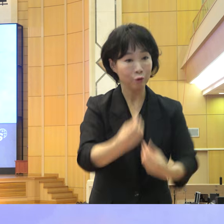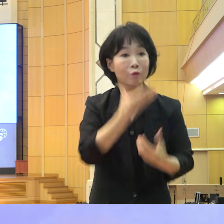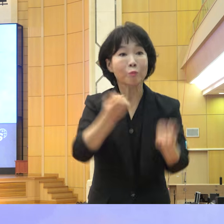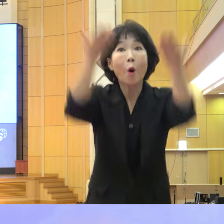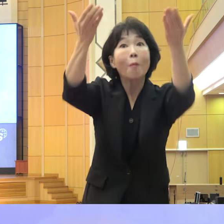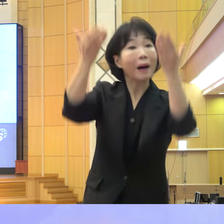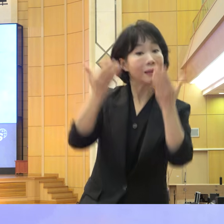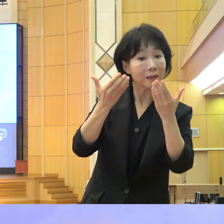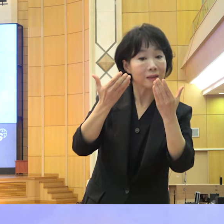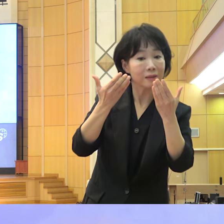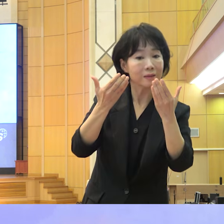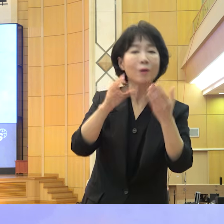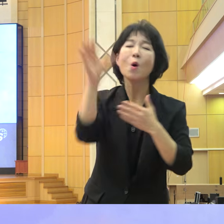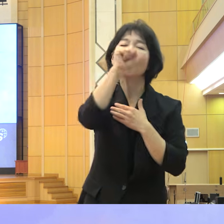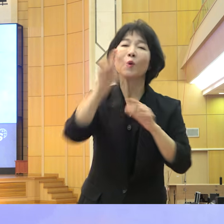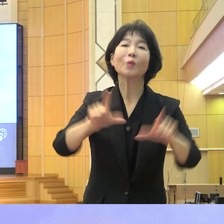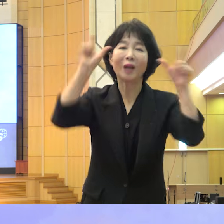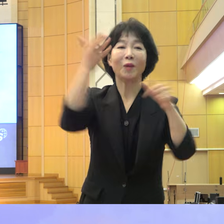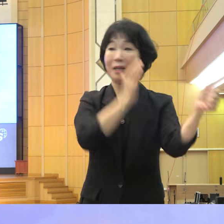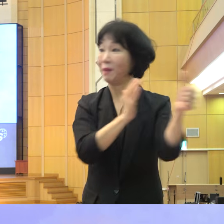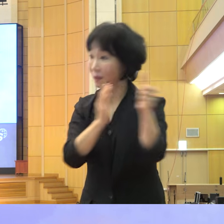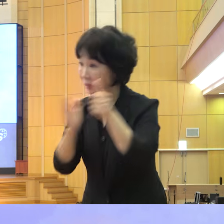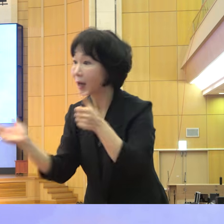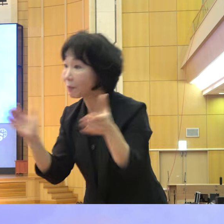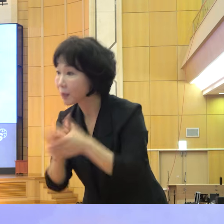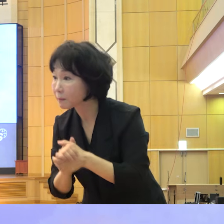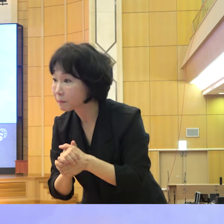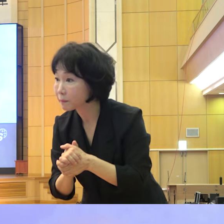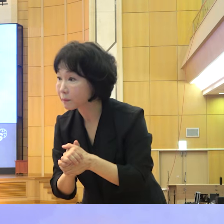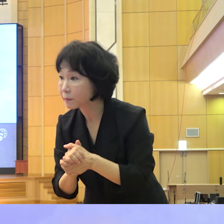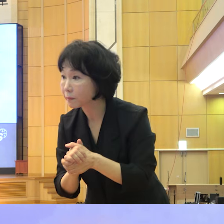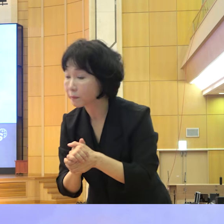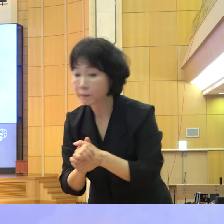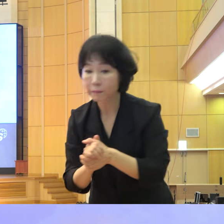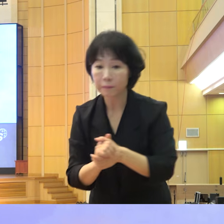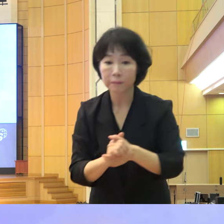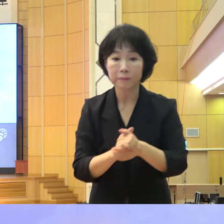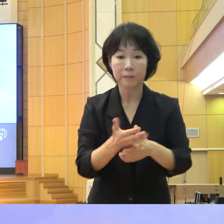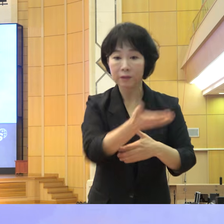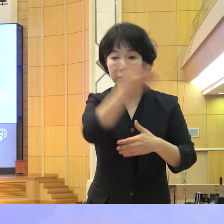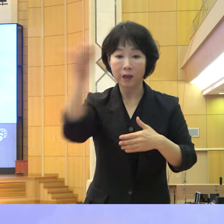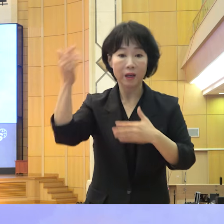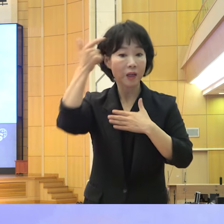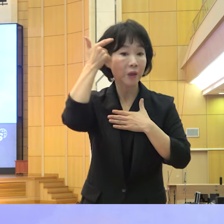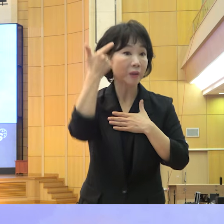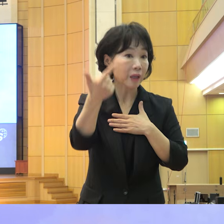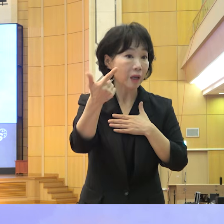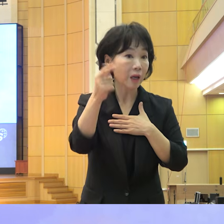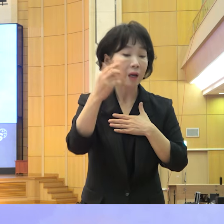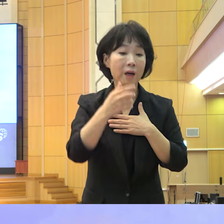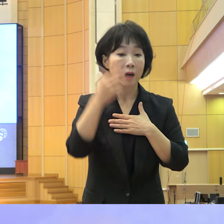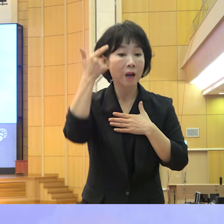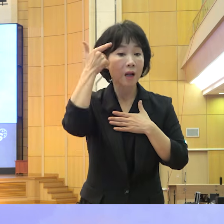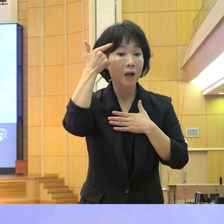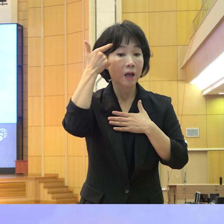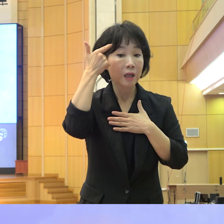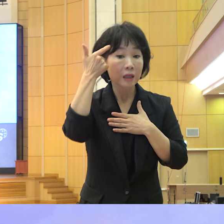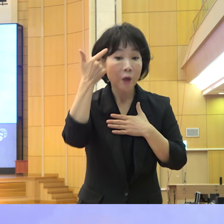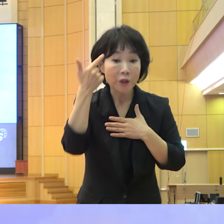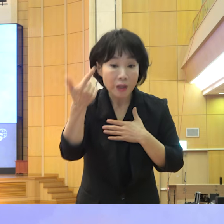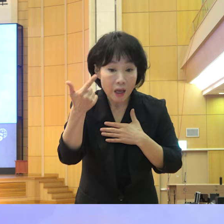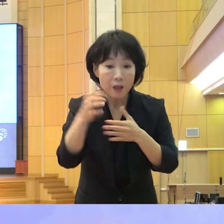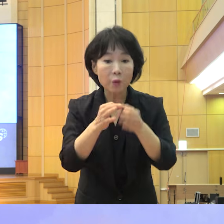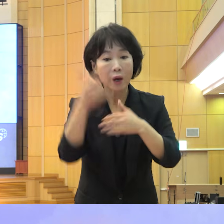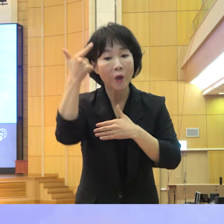축복받는 그런 좋은 날이 되라고 하는 것인데, 9절에 보니까 엿새 동안은 그랬어요. 엿새 동안은 제7일